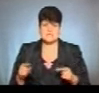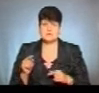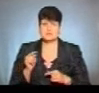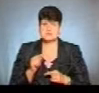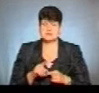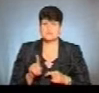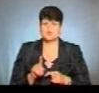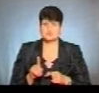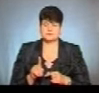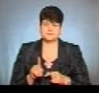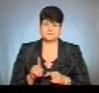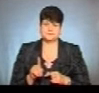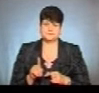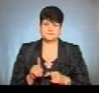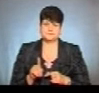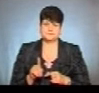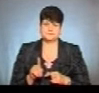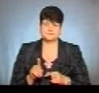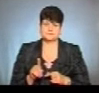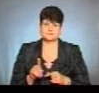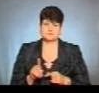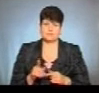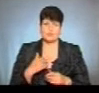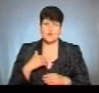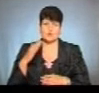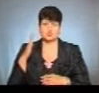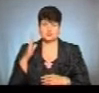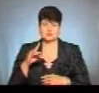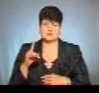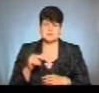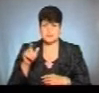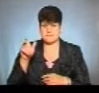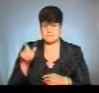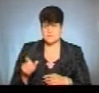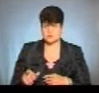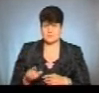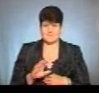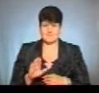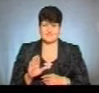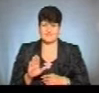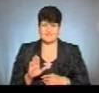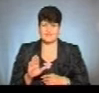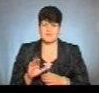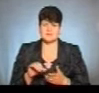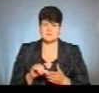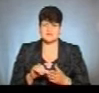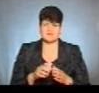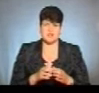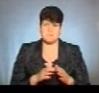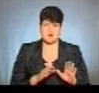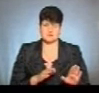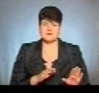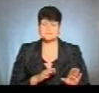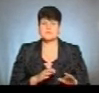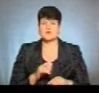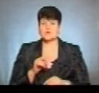що власне, голосують за персону, а не стільки, як за представника партії. Тож